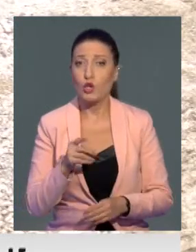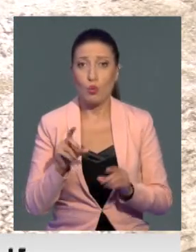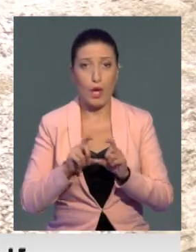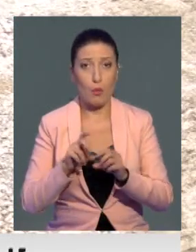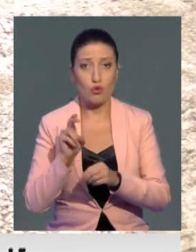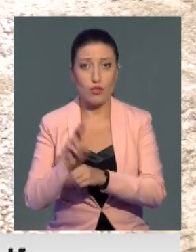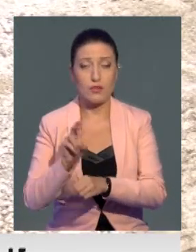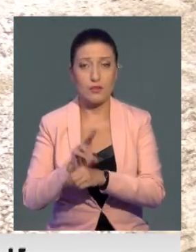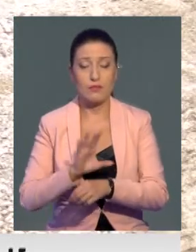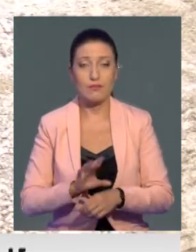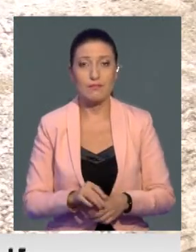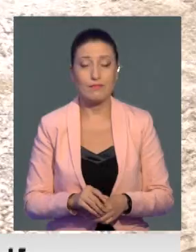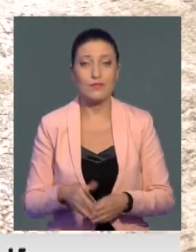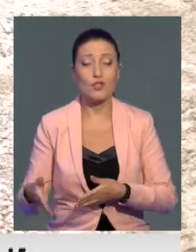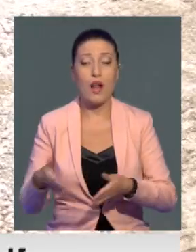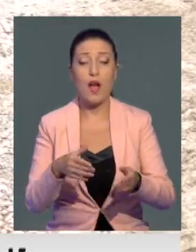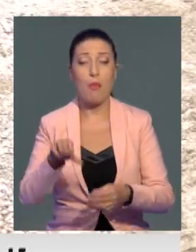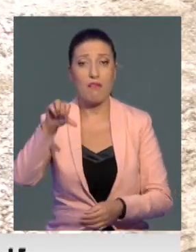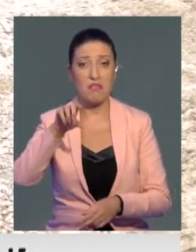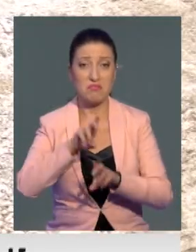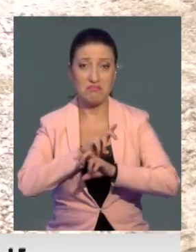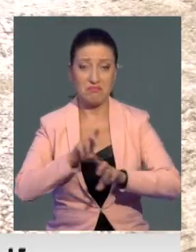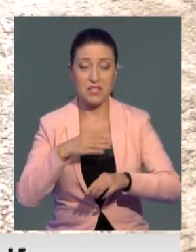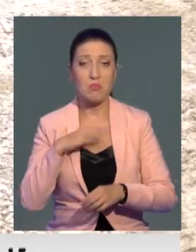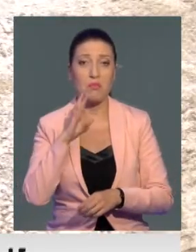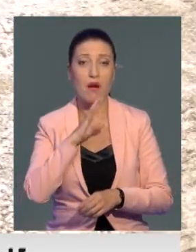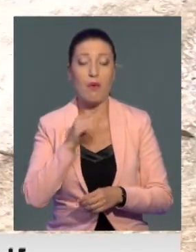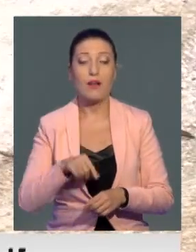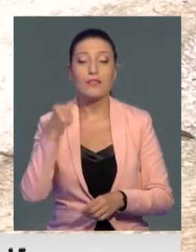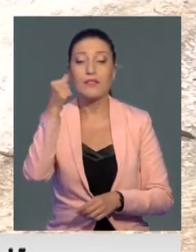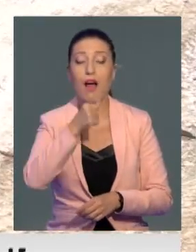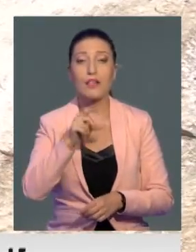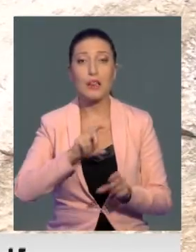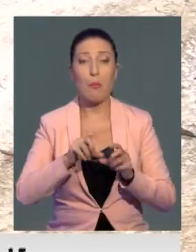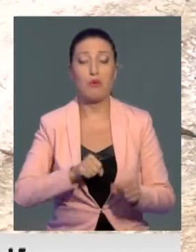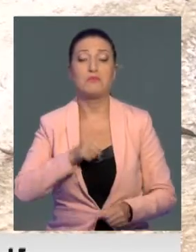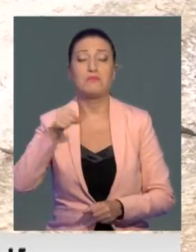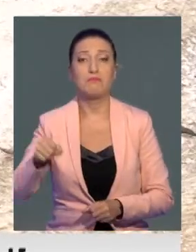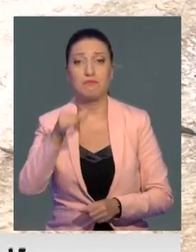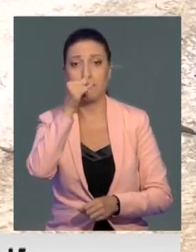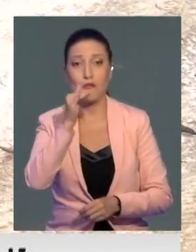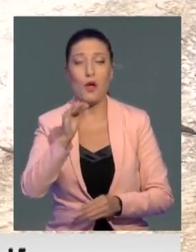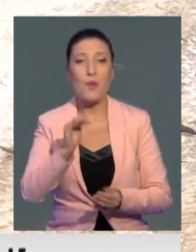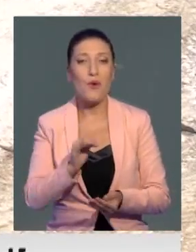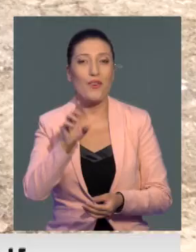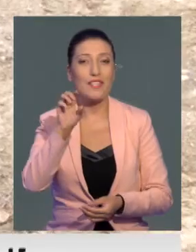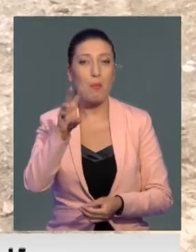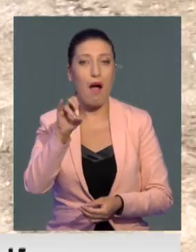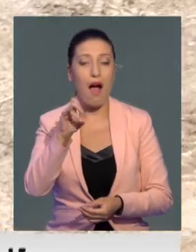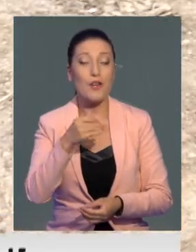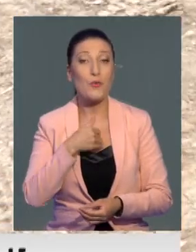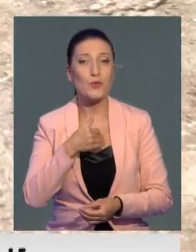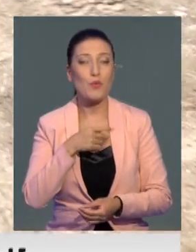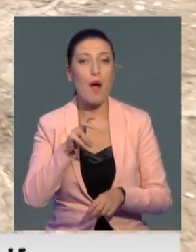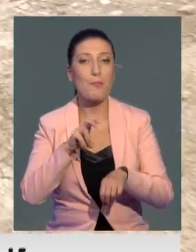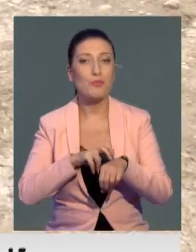գնում։ Ճանապարհները վատ են, մամաս այս տարի չկարացավ տանի։ Փոքրիկ Մանեն բժշկուհի է ուզում դառնալ, բայց